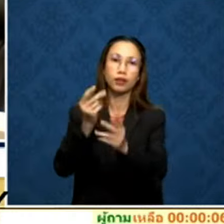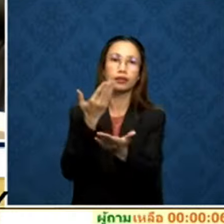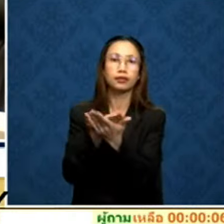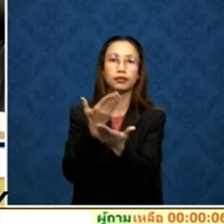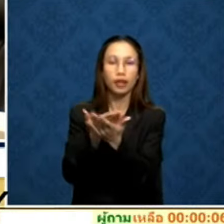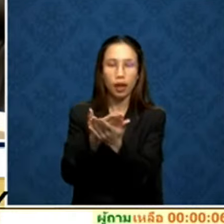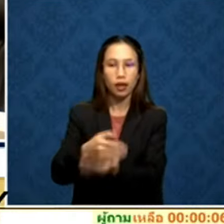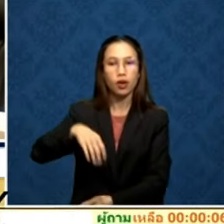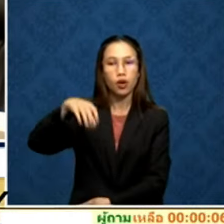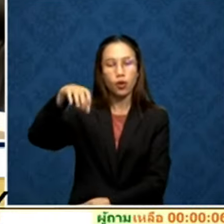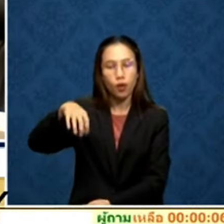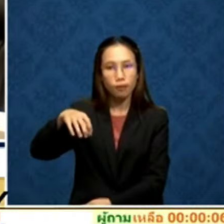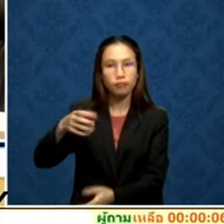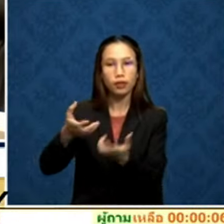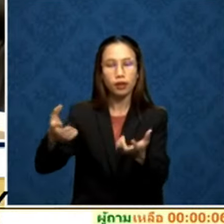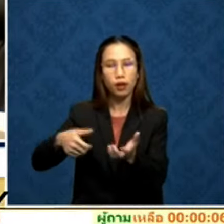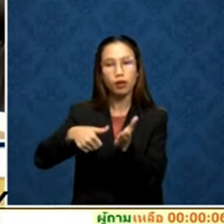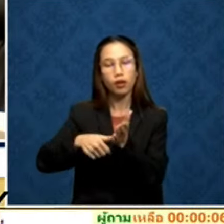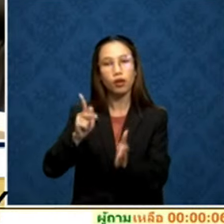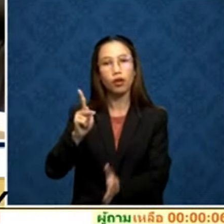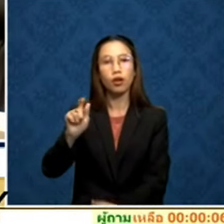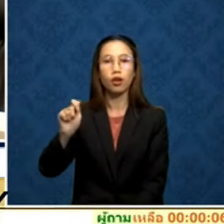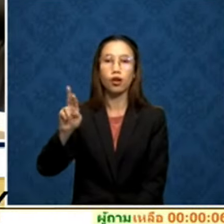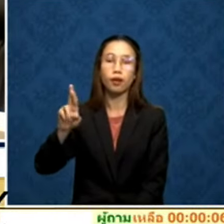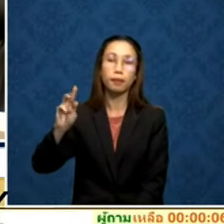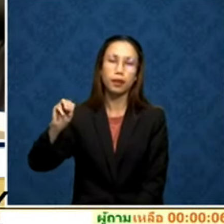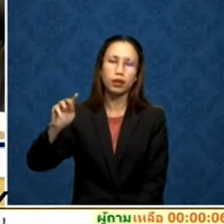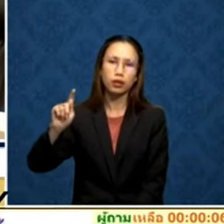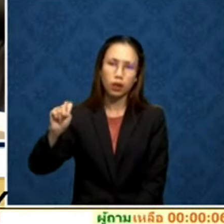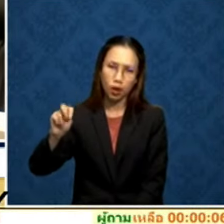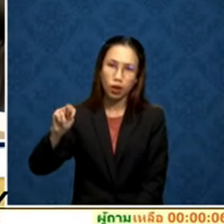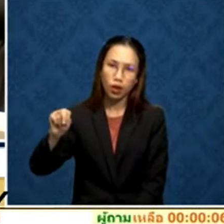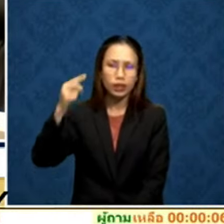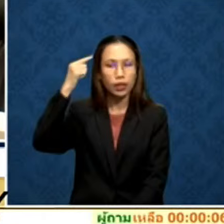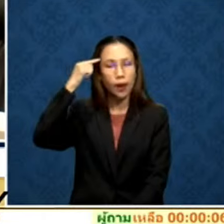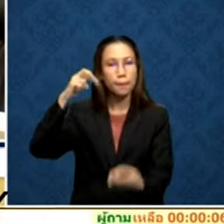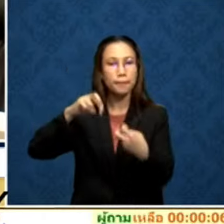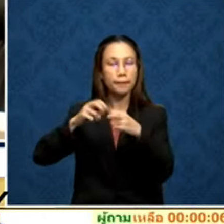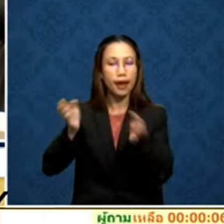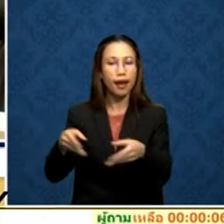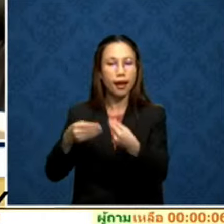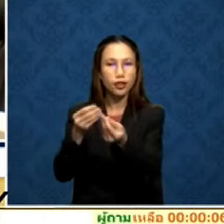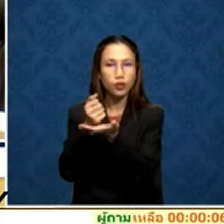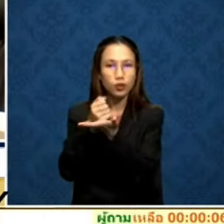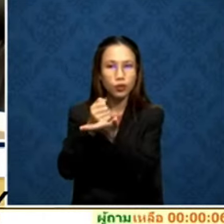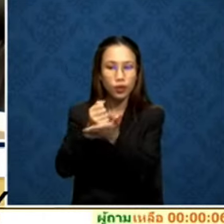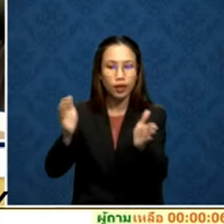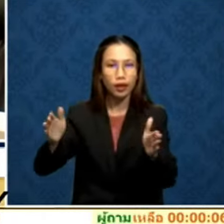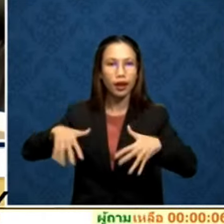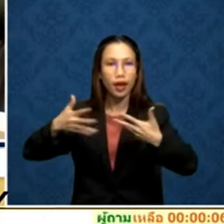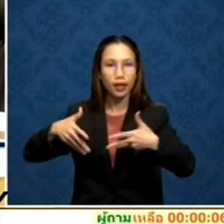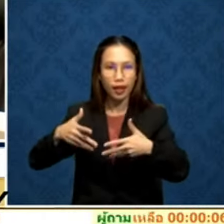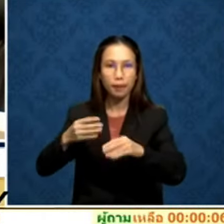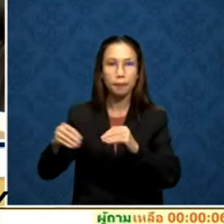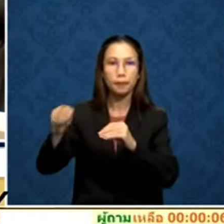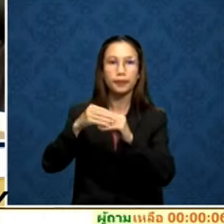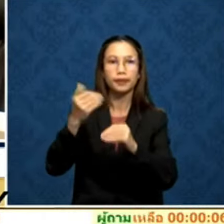รมศุลกากรทั้งฝ่ายทหารกรมน.ก็มีส่วนทำให้รายได้ของพี่น้องประชาชนสูงขึ้นนะครับส่วนเรื่องของ99